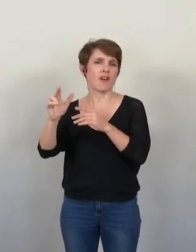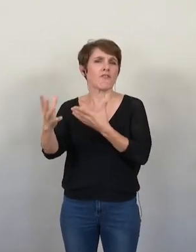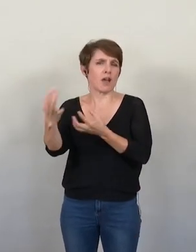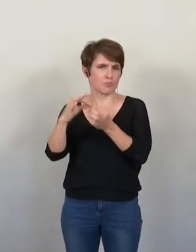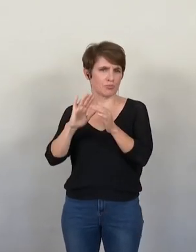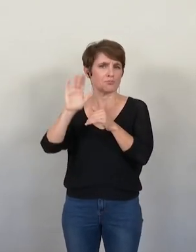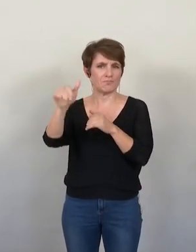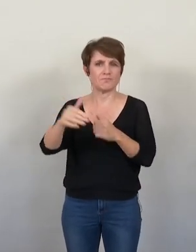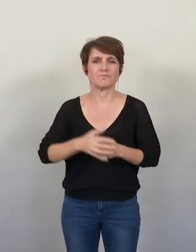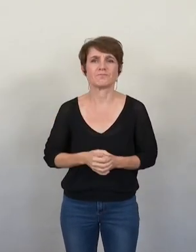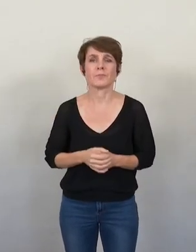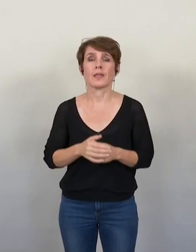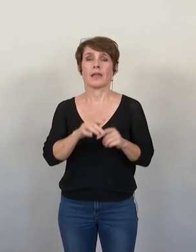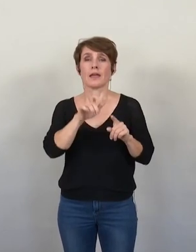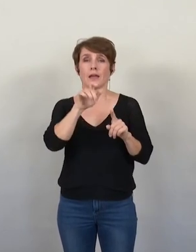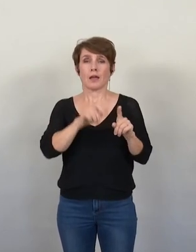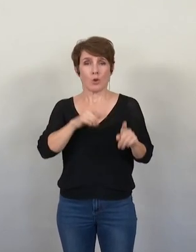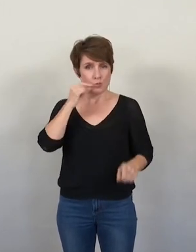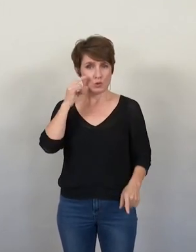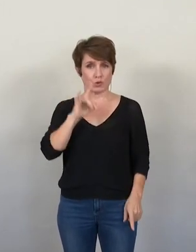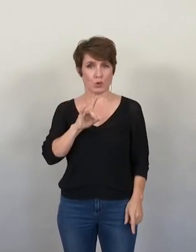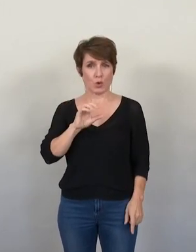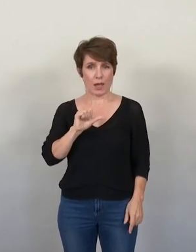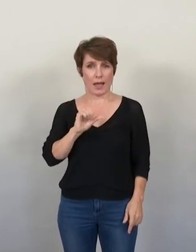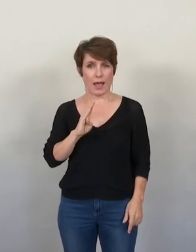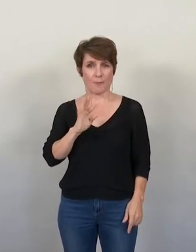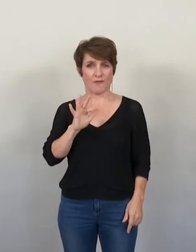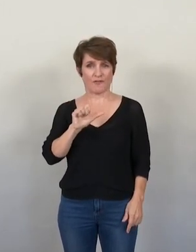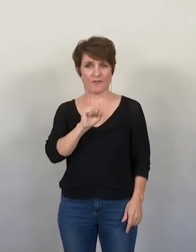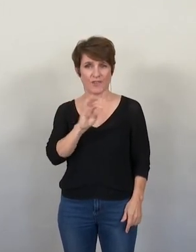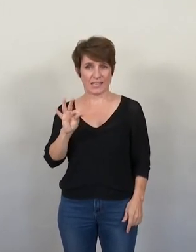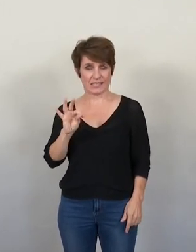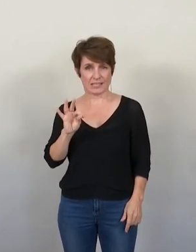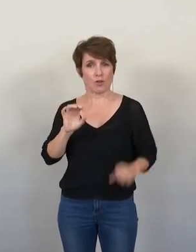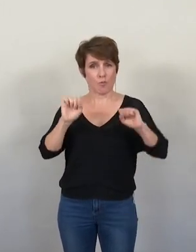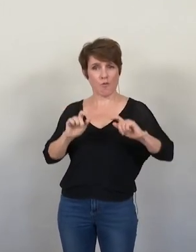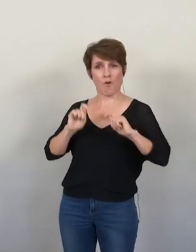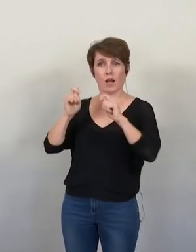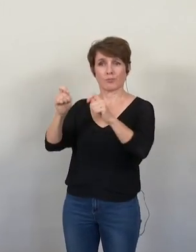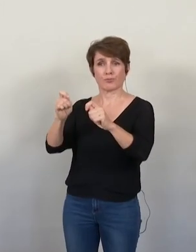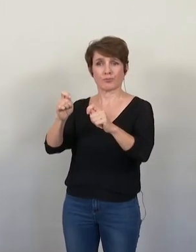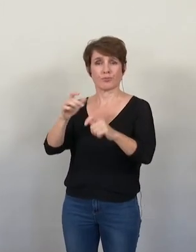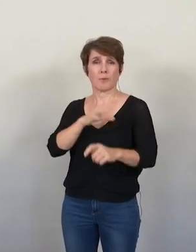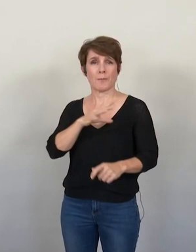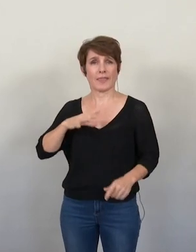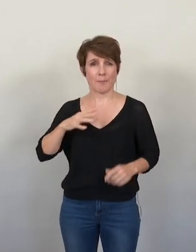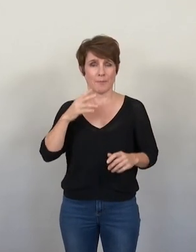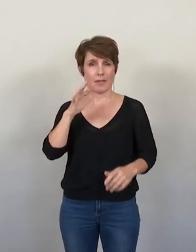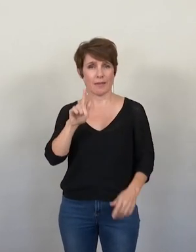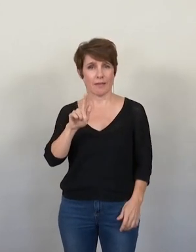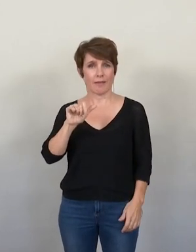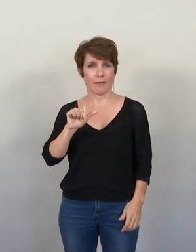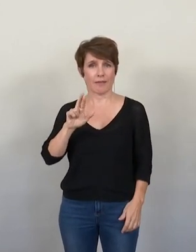Beranger monsieur Beron prez Nicolas donne pouvoir à Peeters pour la séance Bertrand